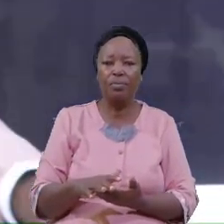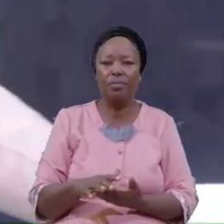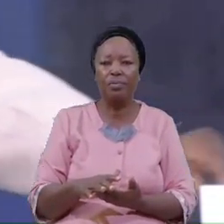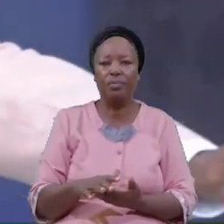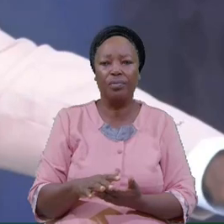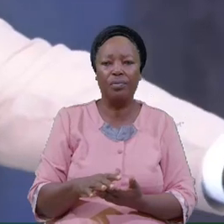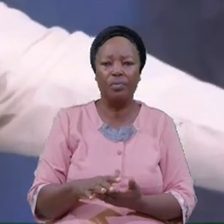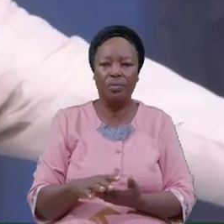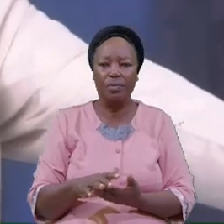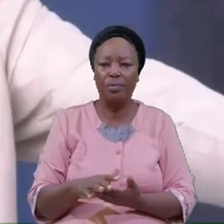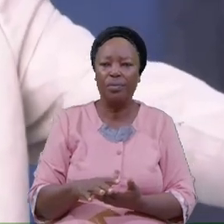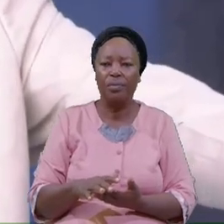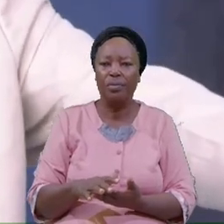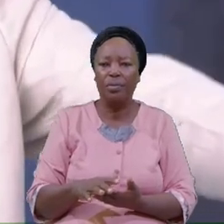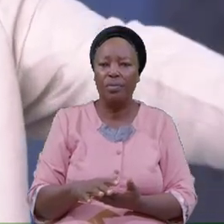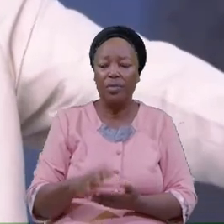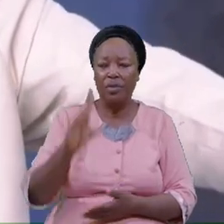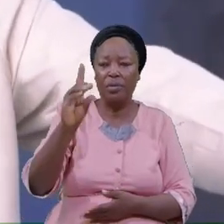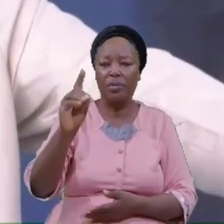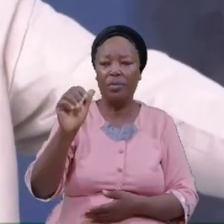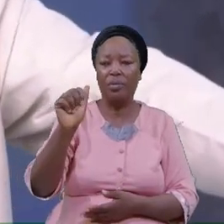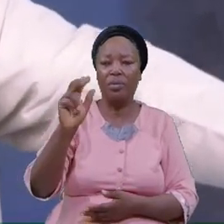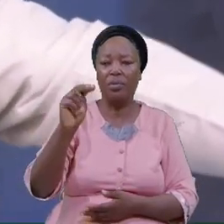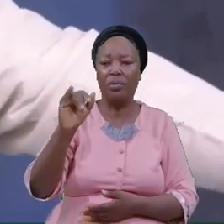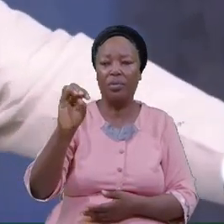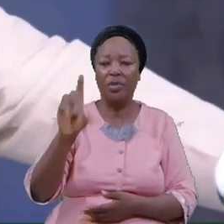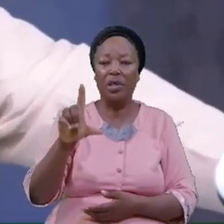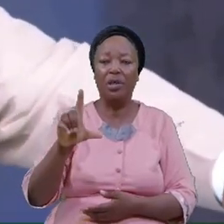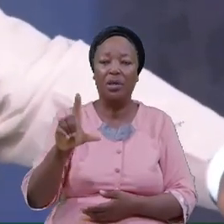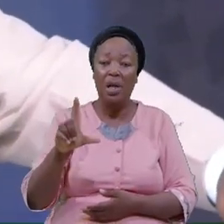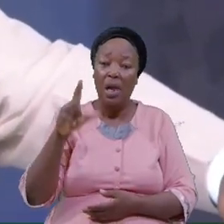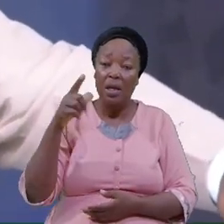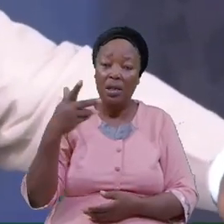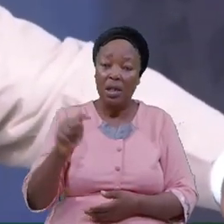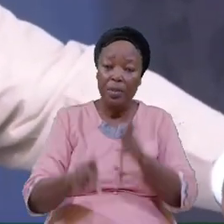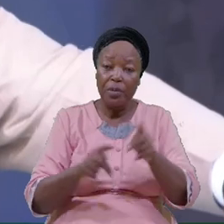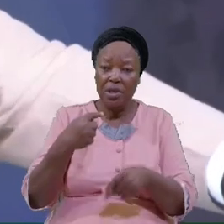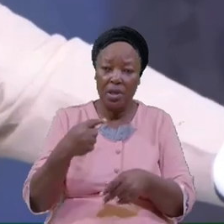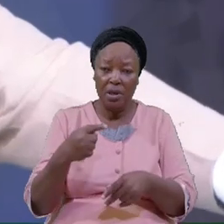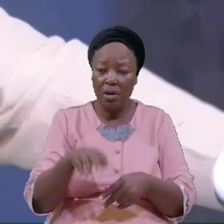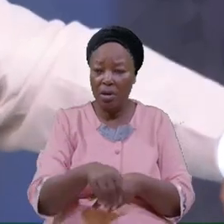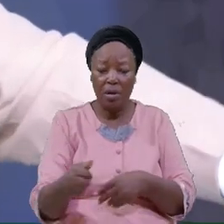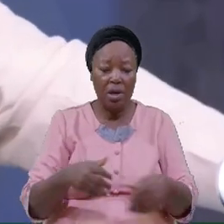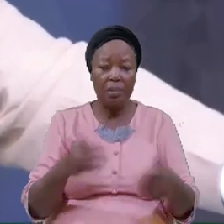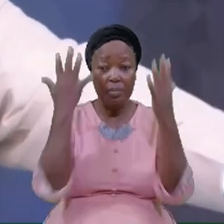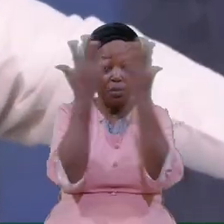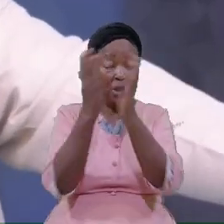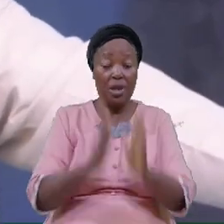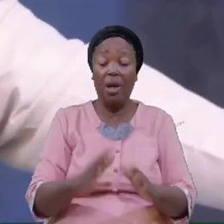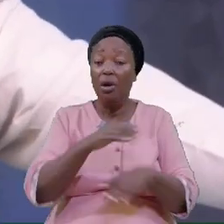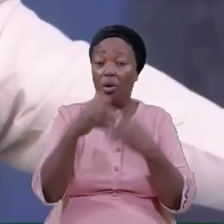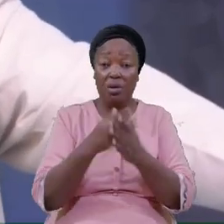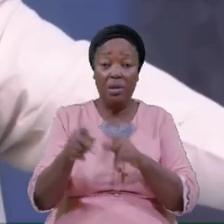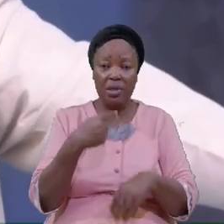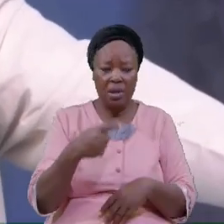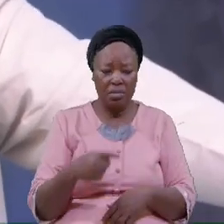problème, mais j'ai des choses Daniel, à faire. Et il avait le cœur pur. The people said, those other presidents and competitors, they said, you'll not find